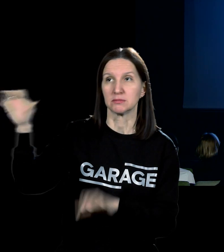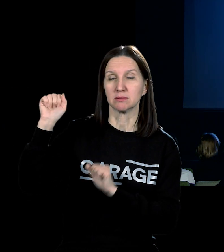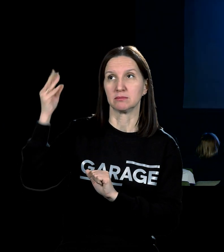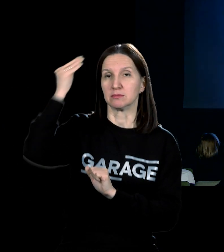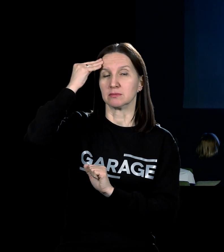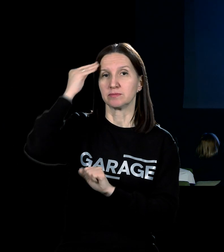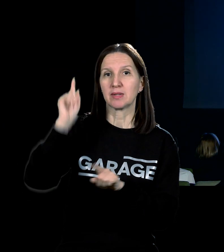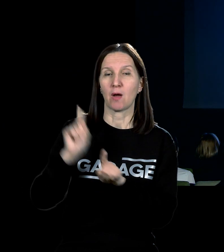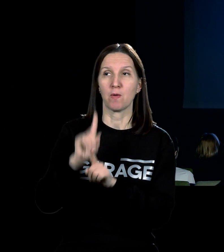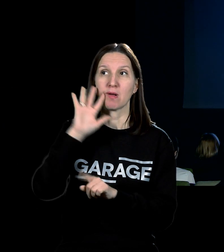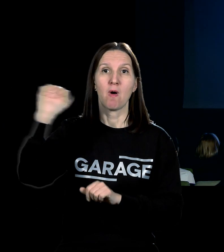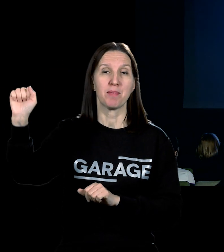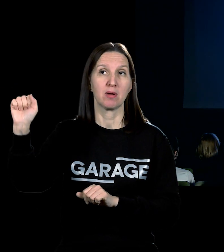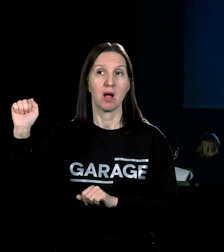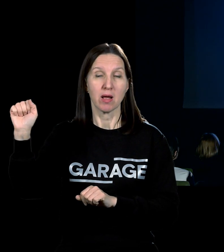такой найденный.